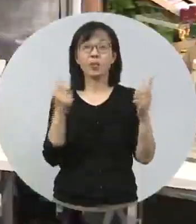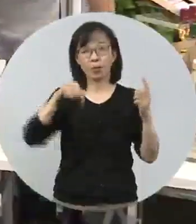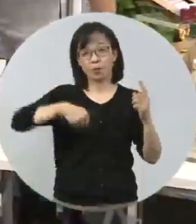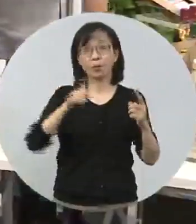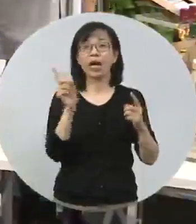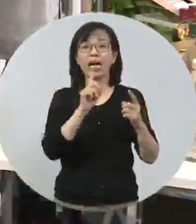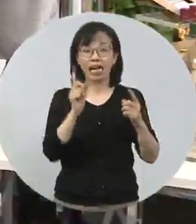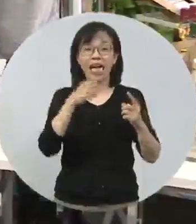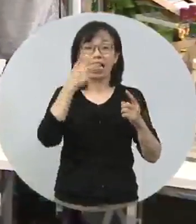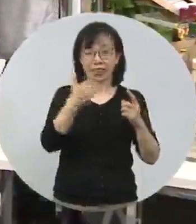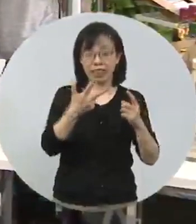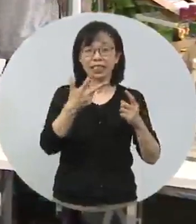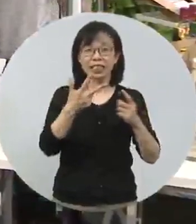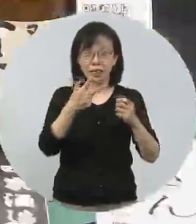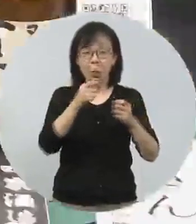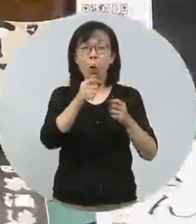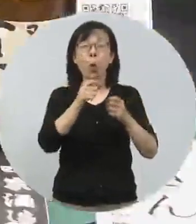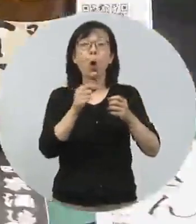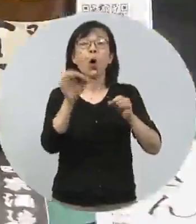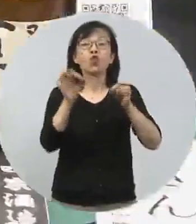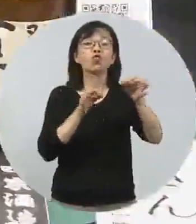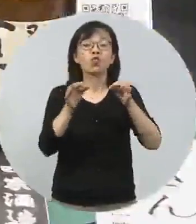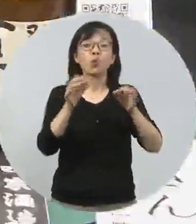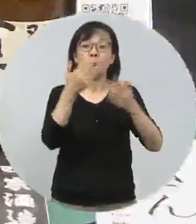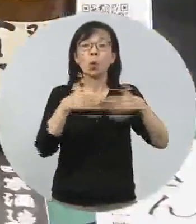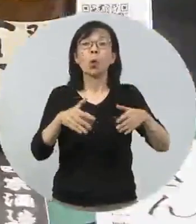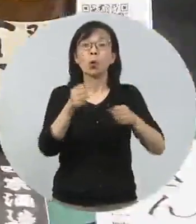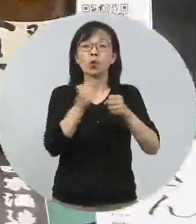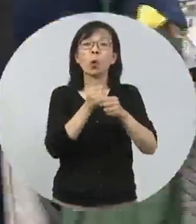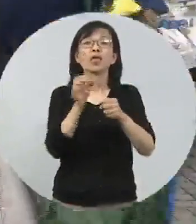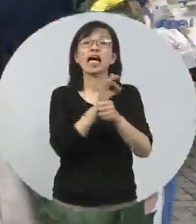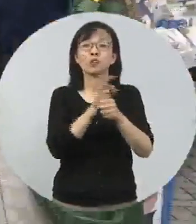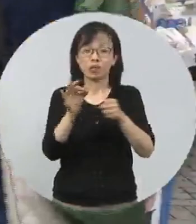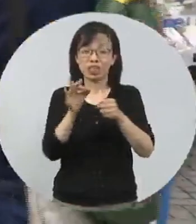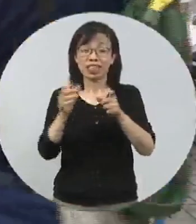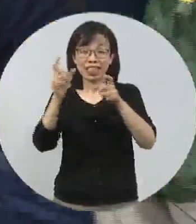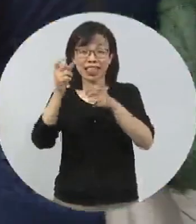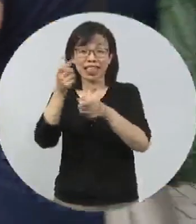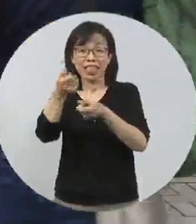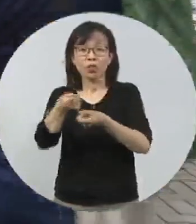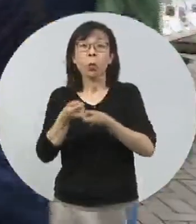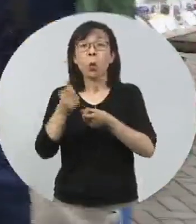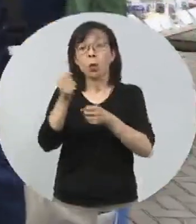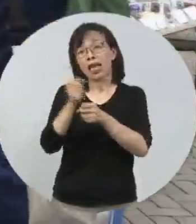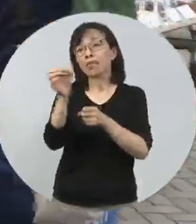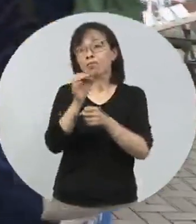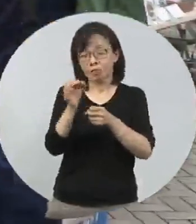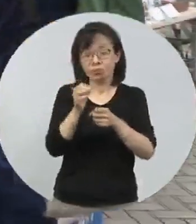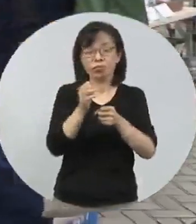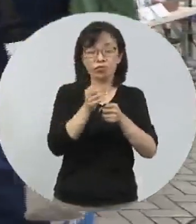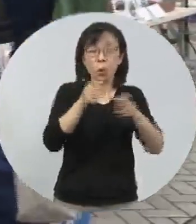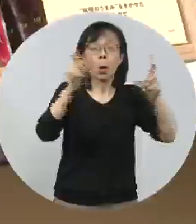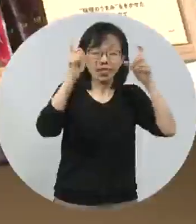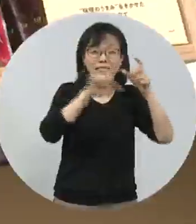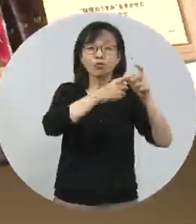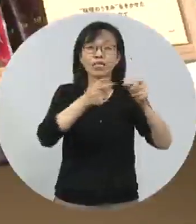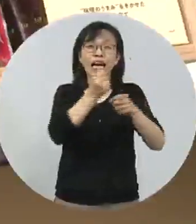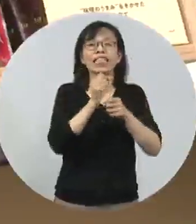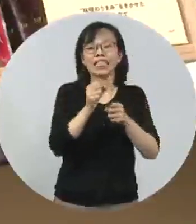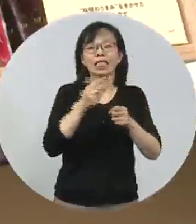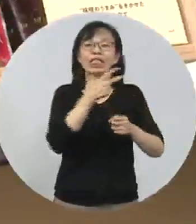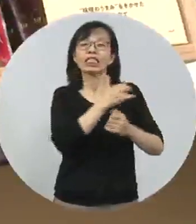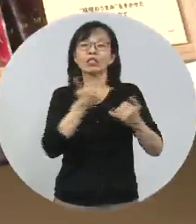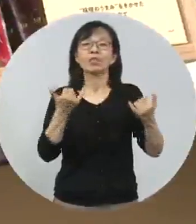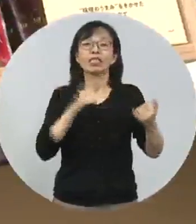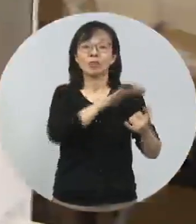商工業製品や特産品、農産物や畜産物などを広く市民に知ってもらうために行われ